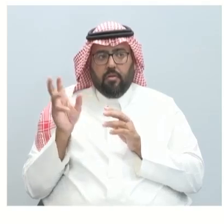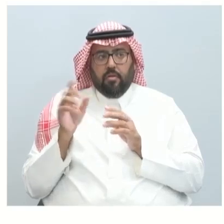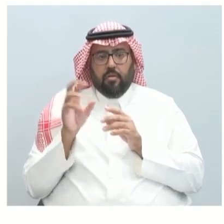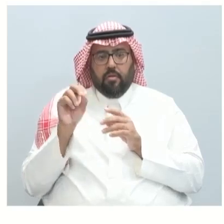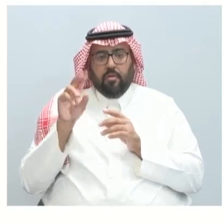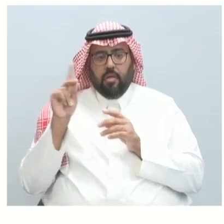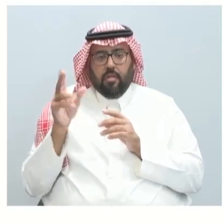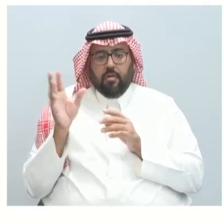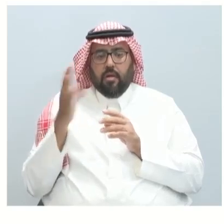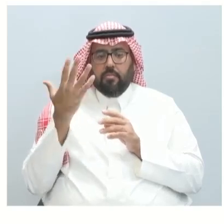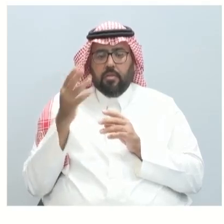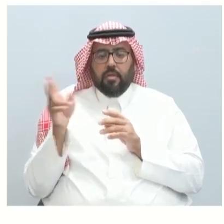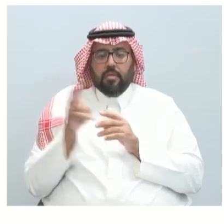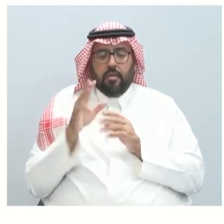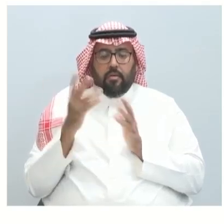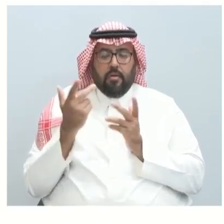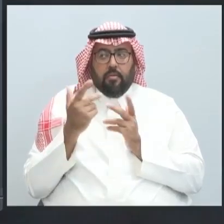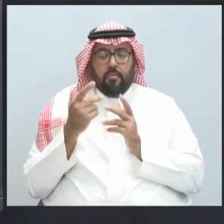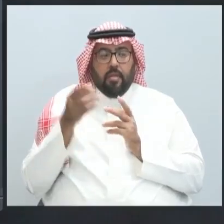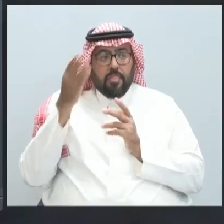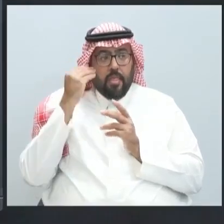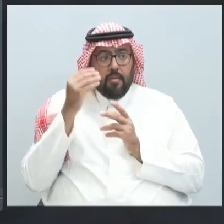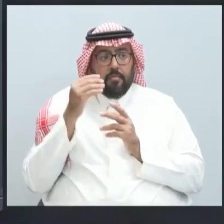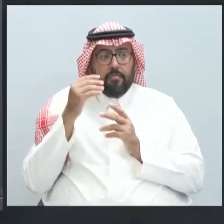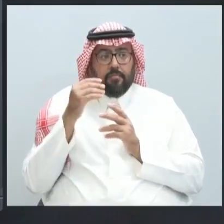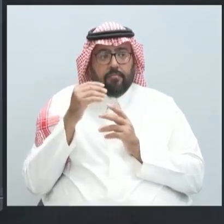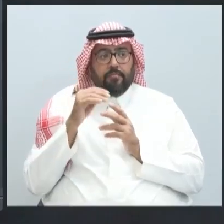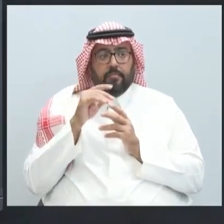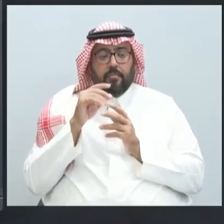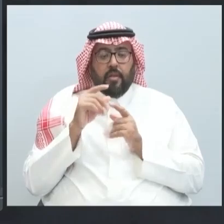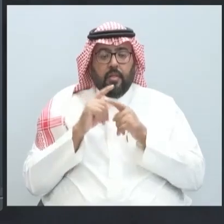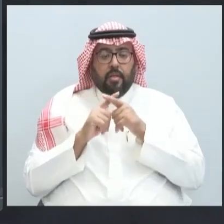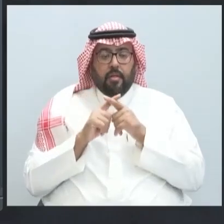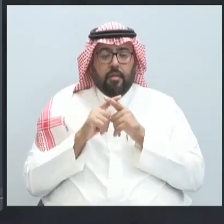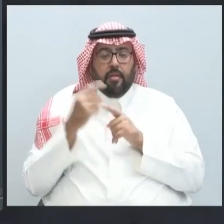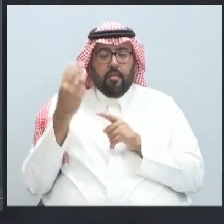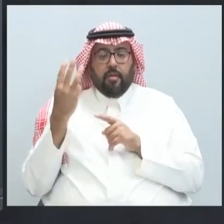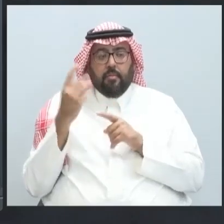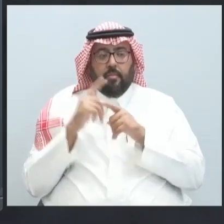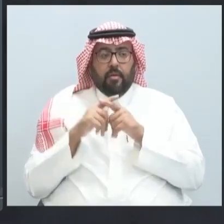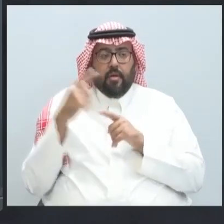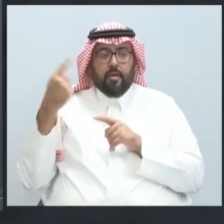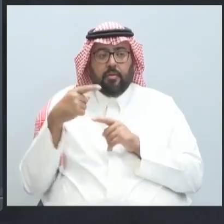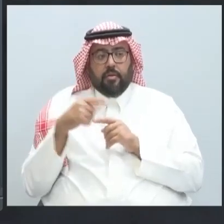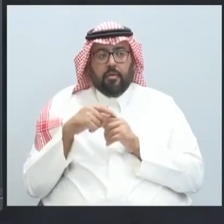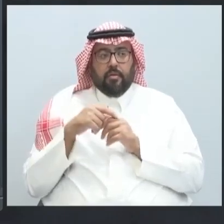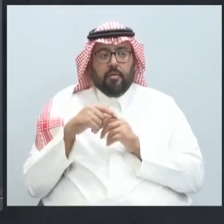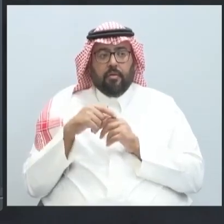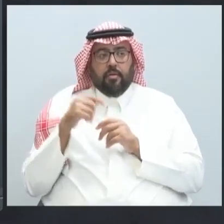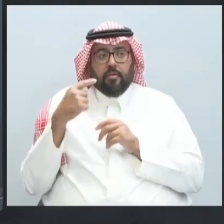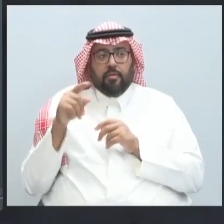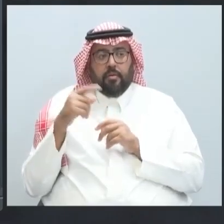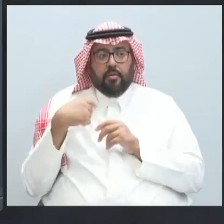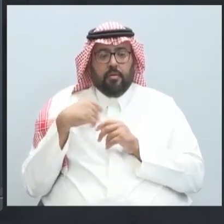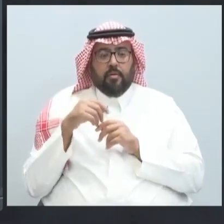القطر كم سيكون مبدعين تعلمناها عشره اذا نستطيع ان اضرب مباشره ثلاثه مضروبه في عشره صح ولا لا يا